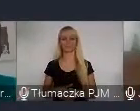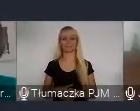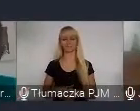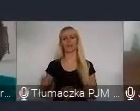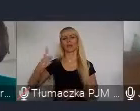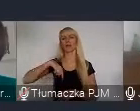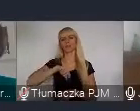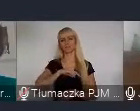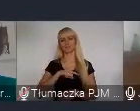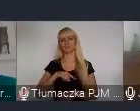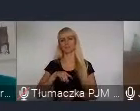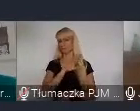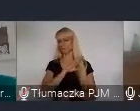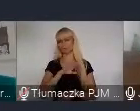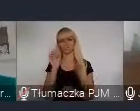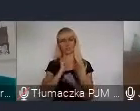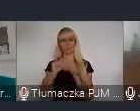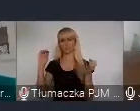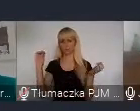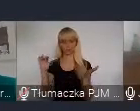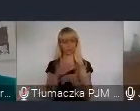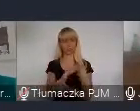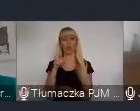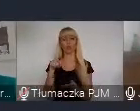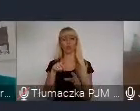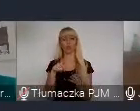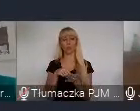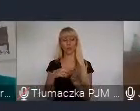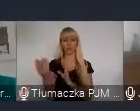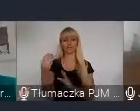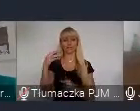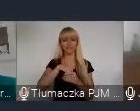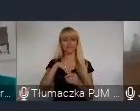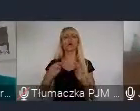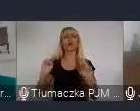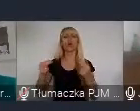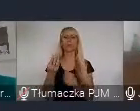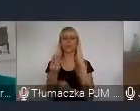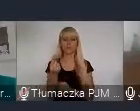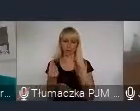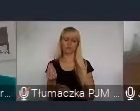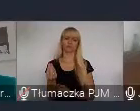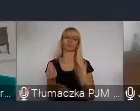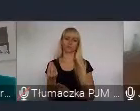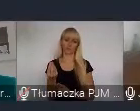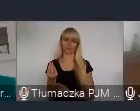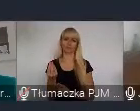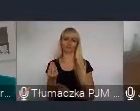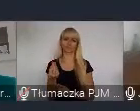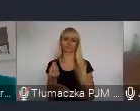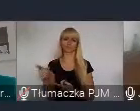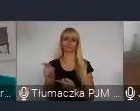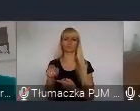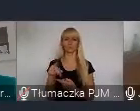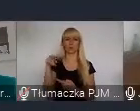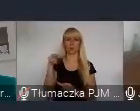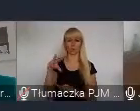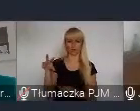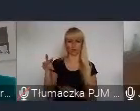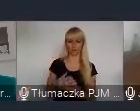inwestycje są realizowane z pieniędzy europejskich na politykę spójności. Natomiast chciałbym skierować Państwa uwagę na dwa